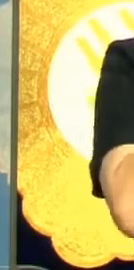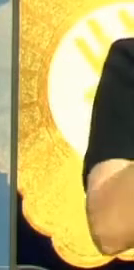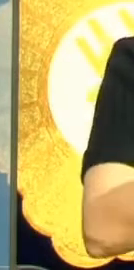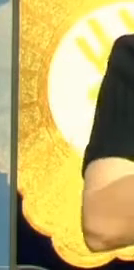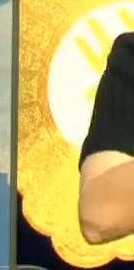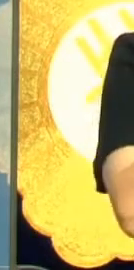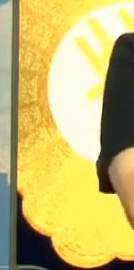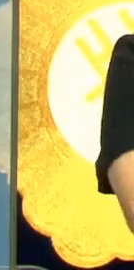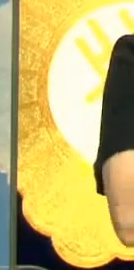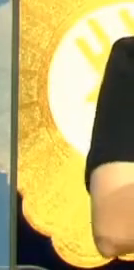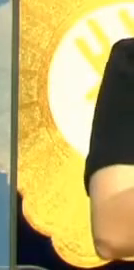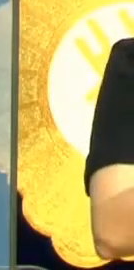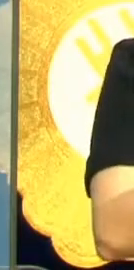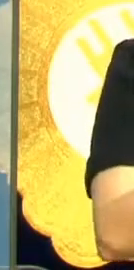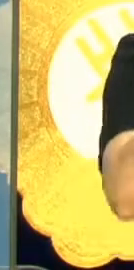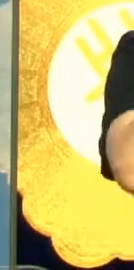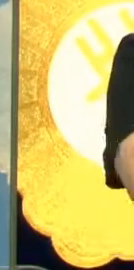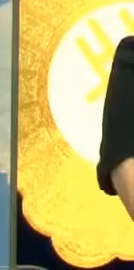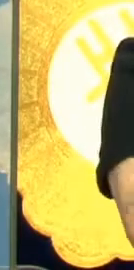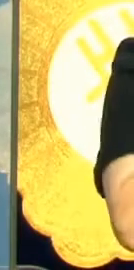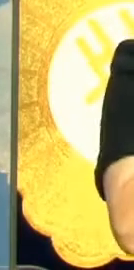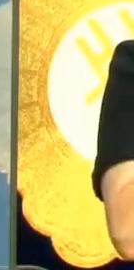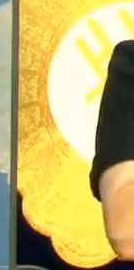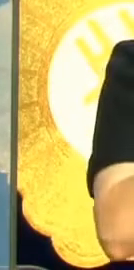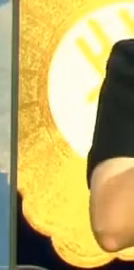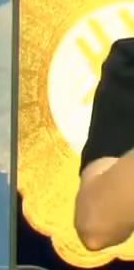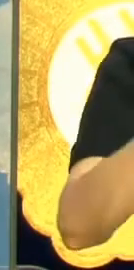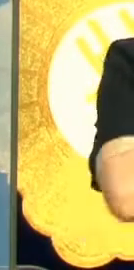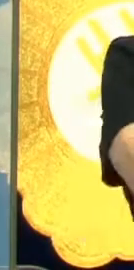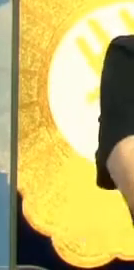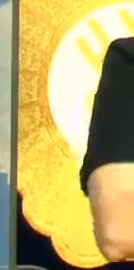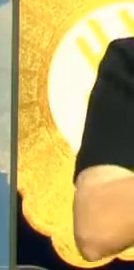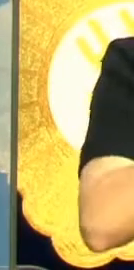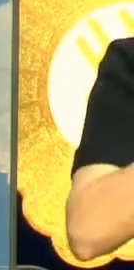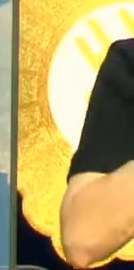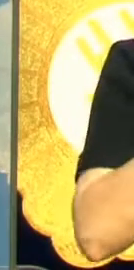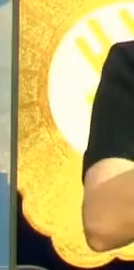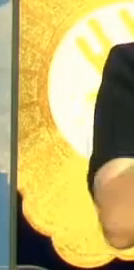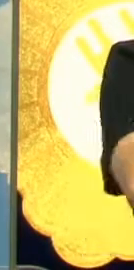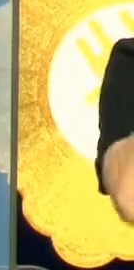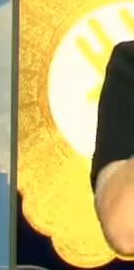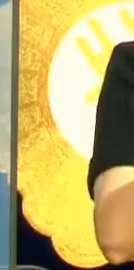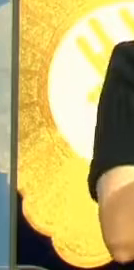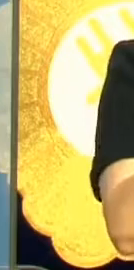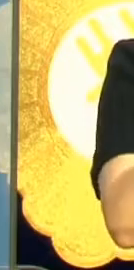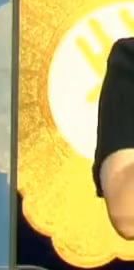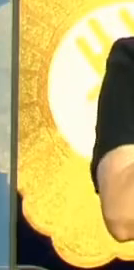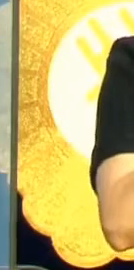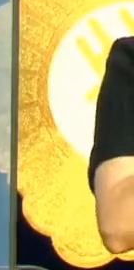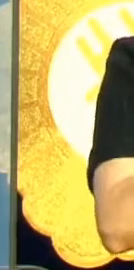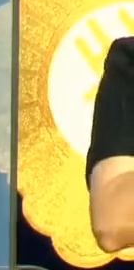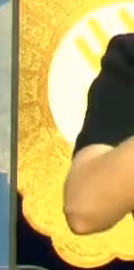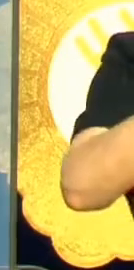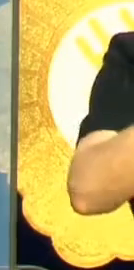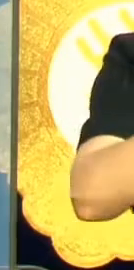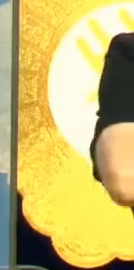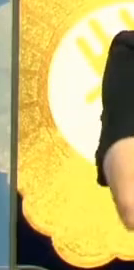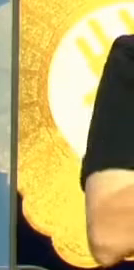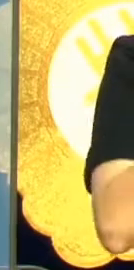의료법 제82조를 통해서도 일정한 자격 과정을 이수한 시각장애인들에게 안마사 자격을